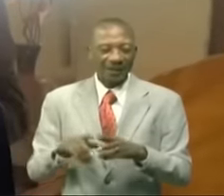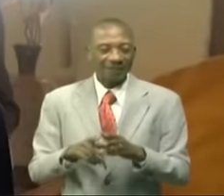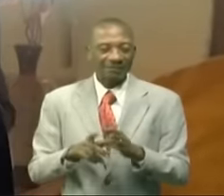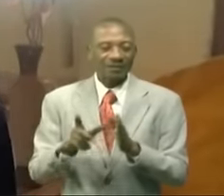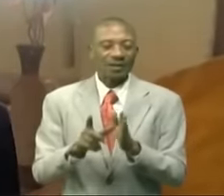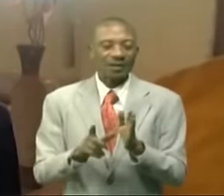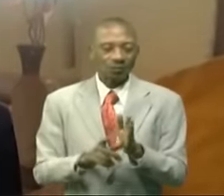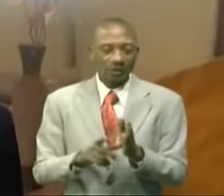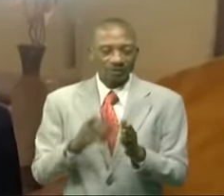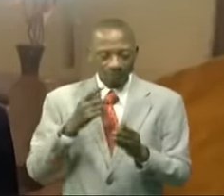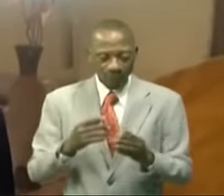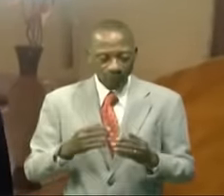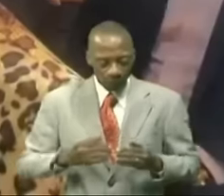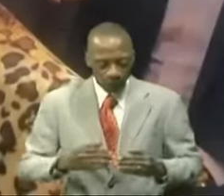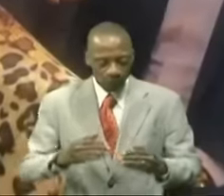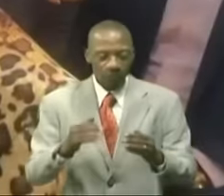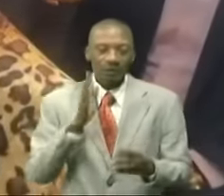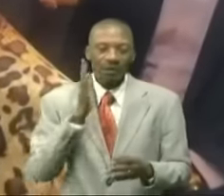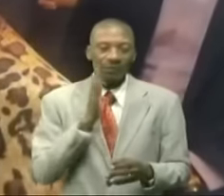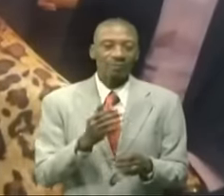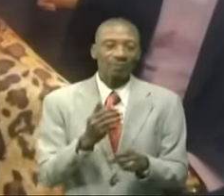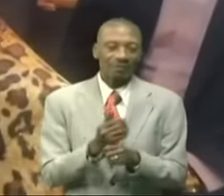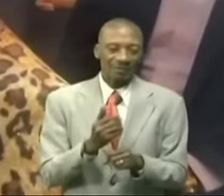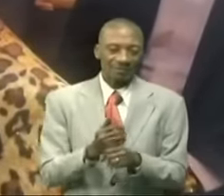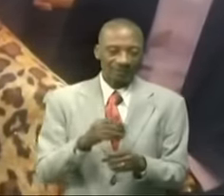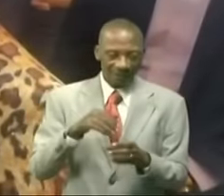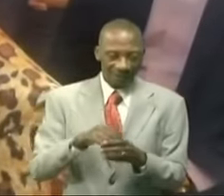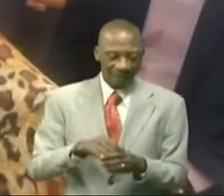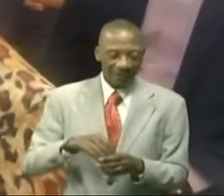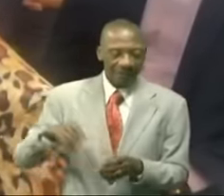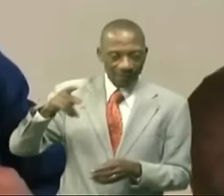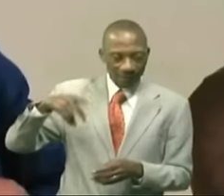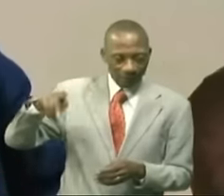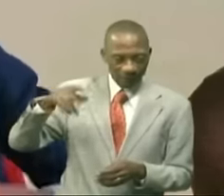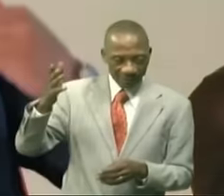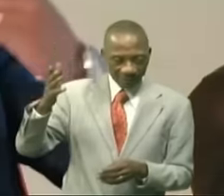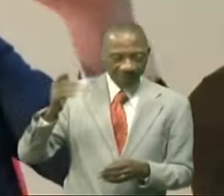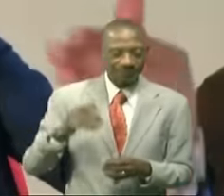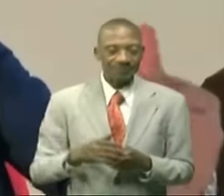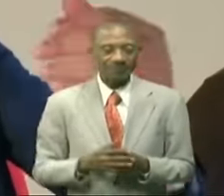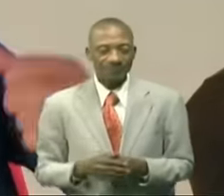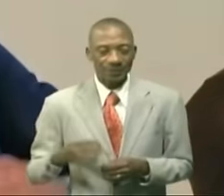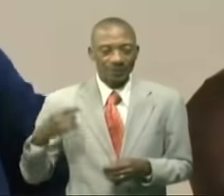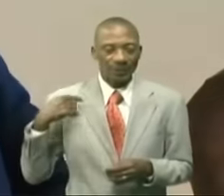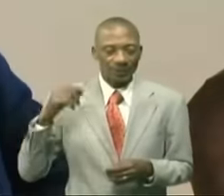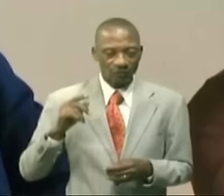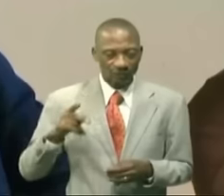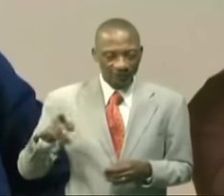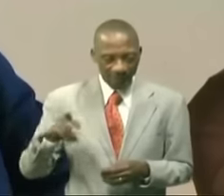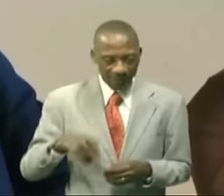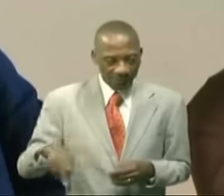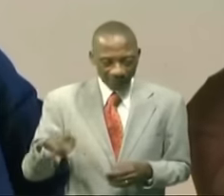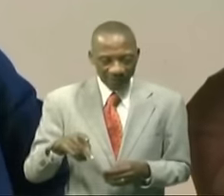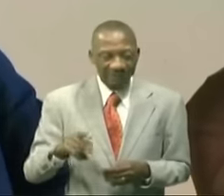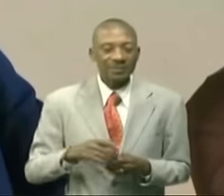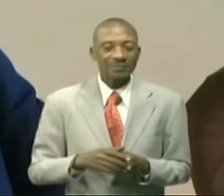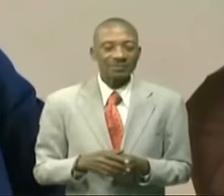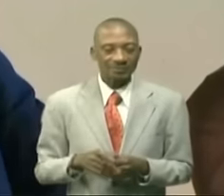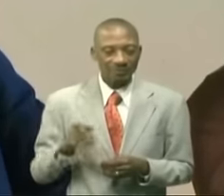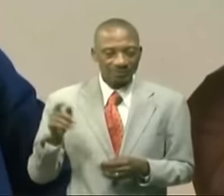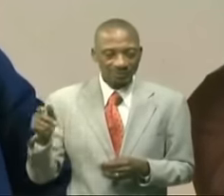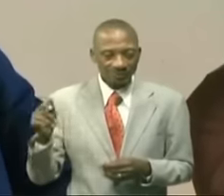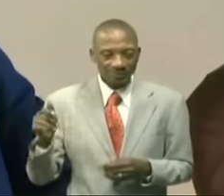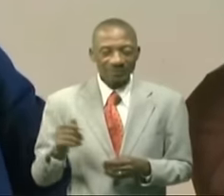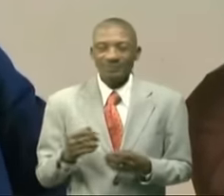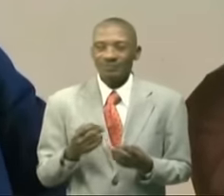la bonne gouvernance dans leurs entités respectives. Dans son mot de clôture, le gouverneur des provinces Mike David Mokeni Amissi exhorte